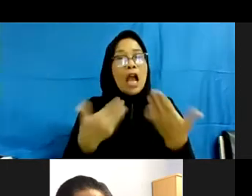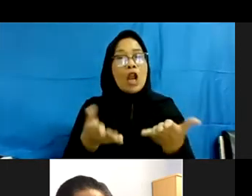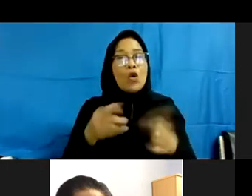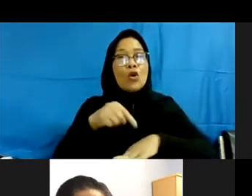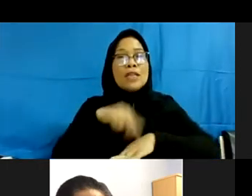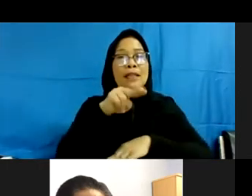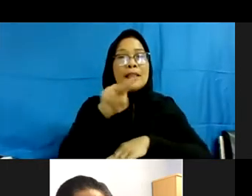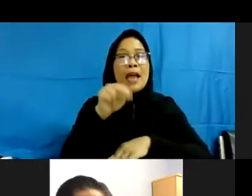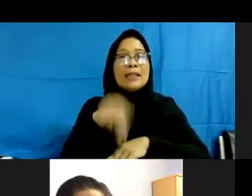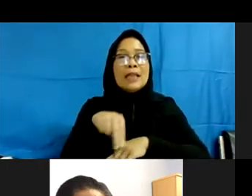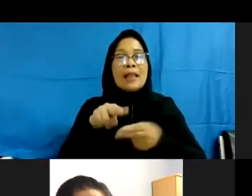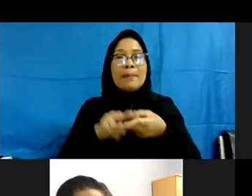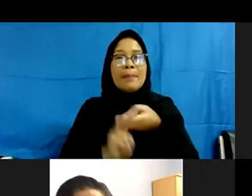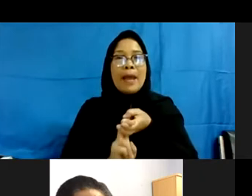temennya,